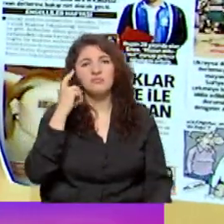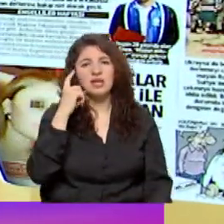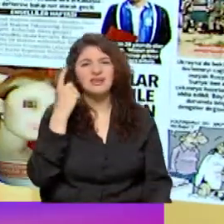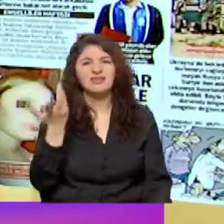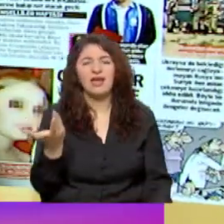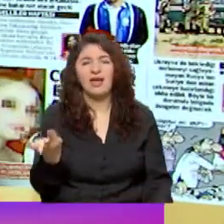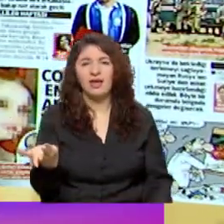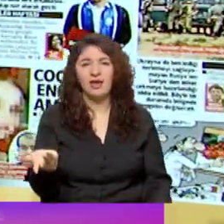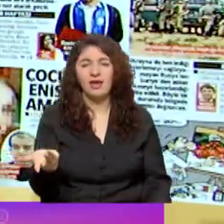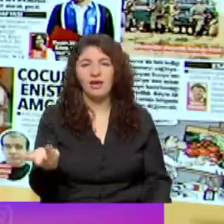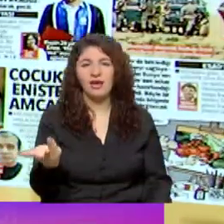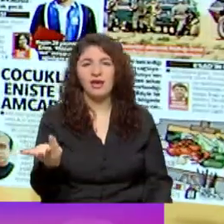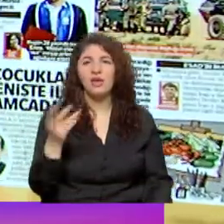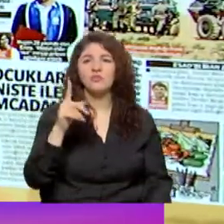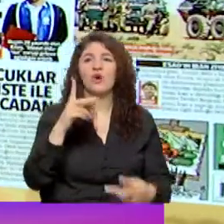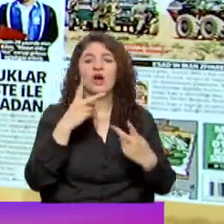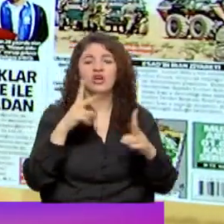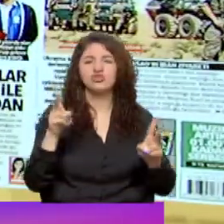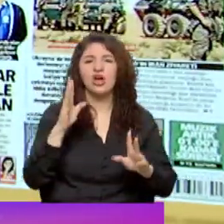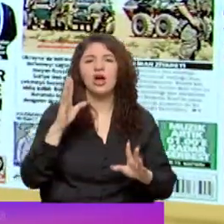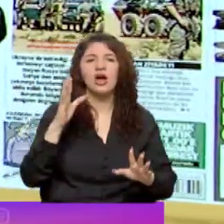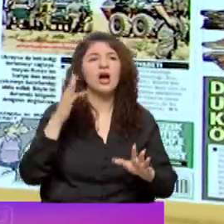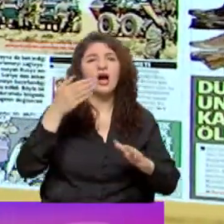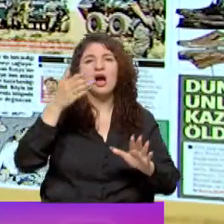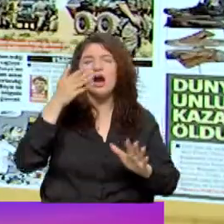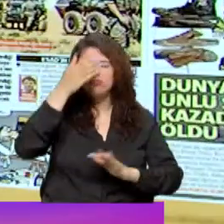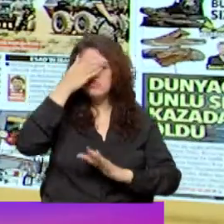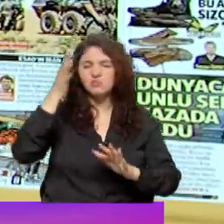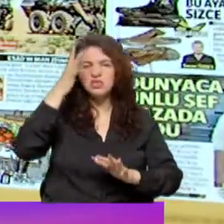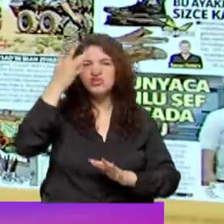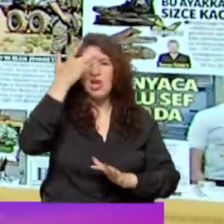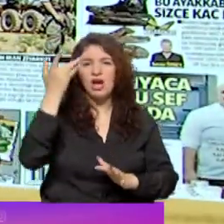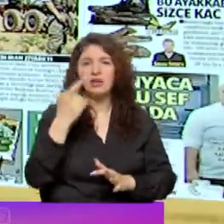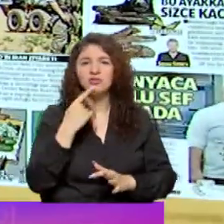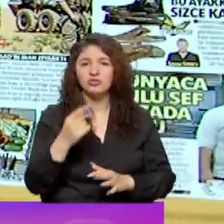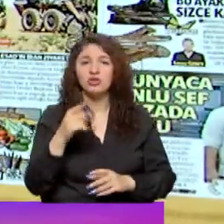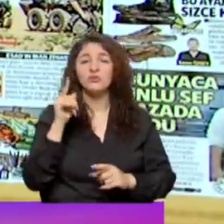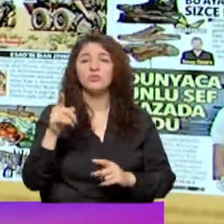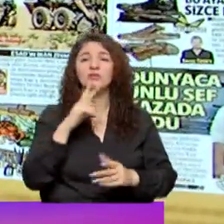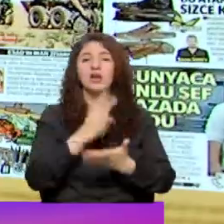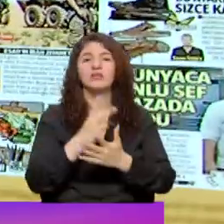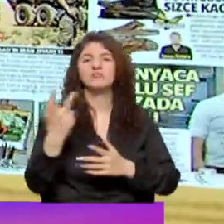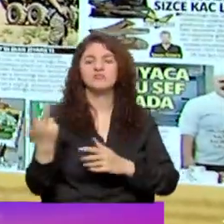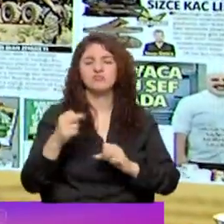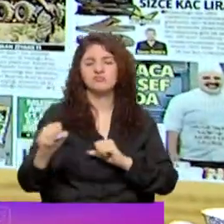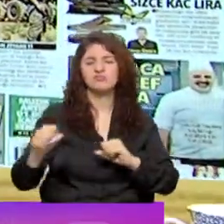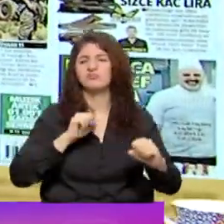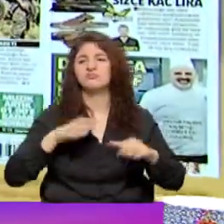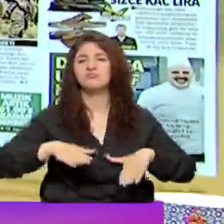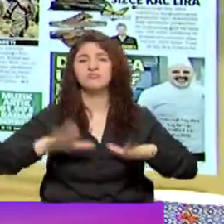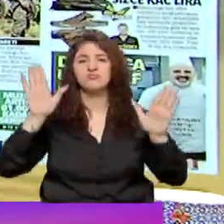mantıkla Bu açıkça yobazlık tır diyor Erkan baş bu kararı şiddetle protesto